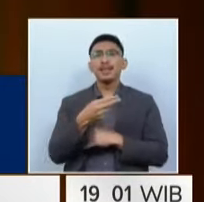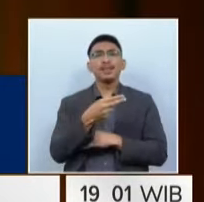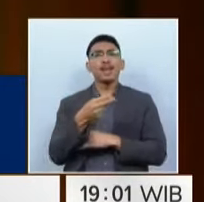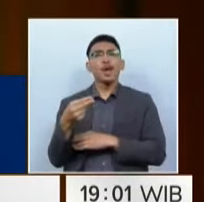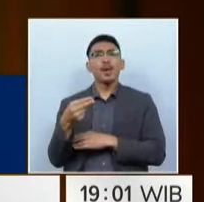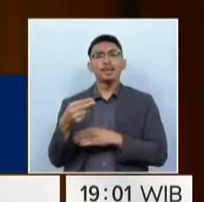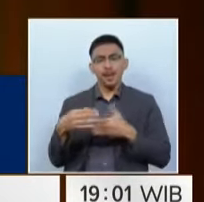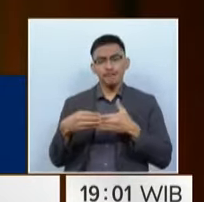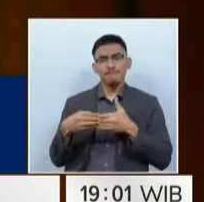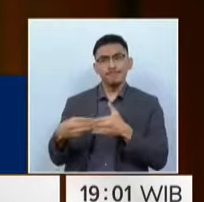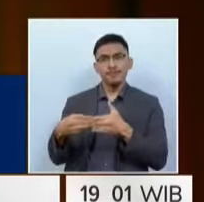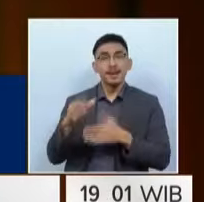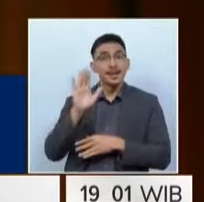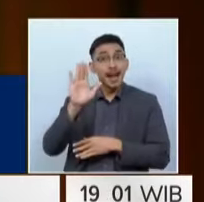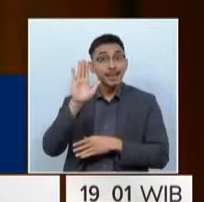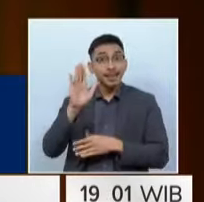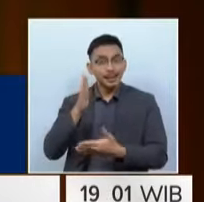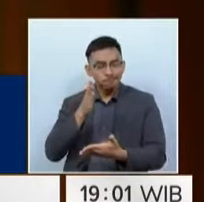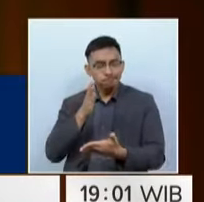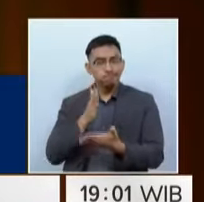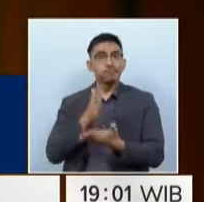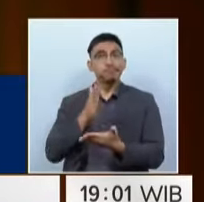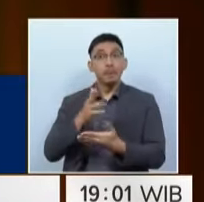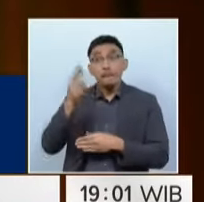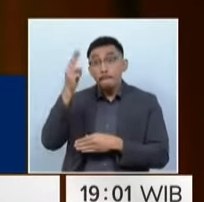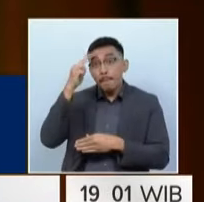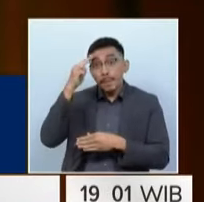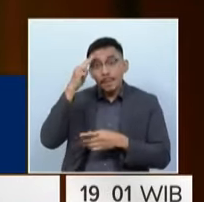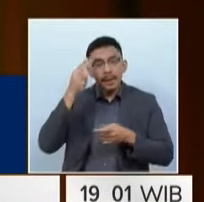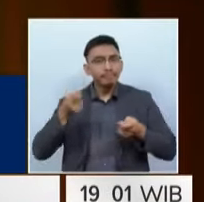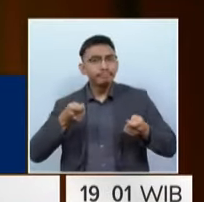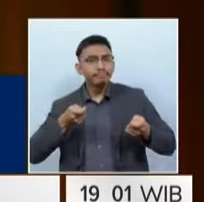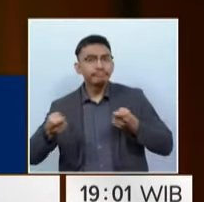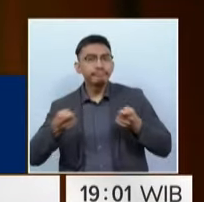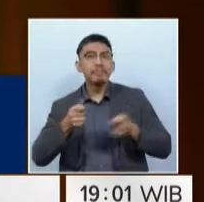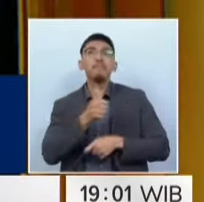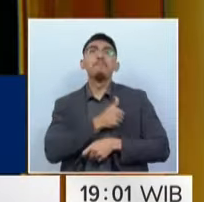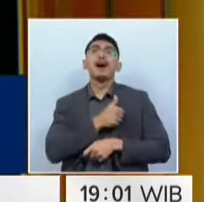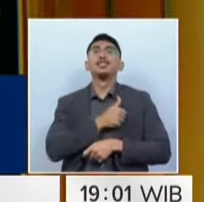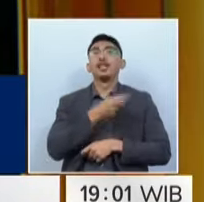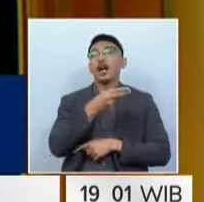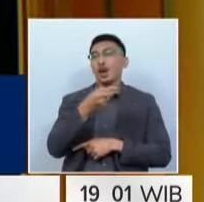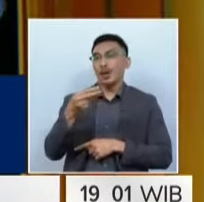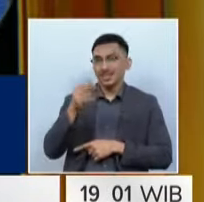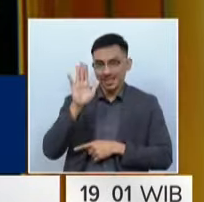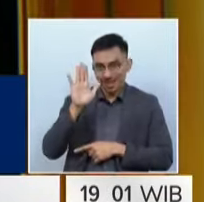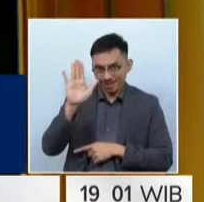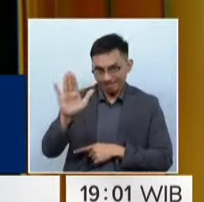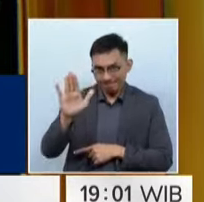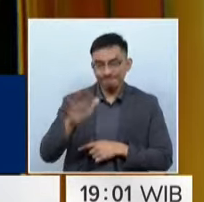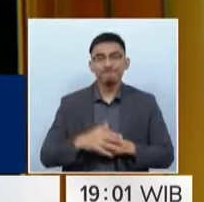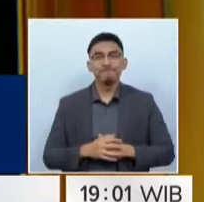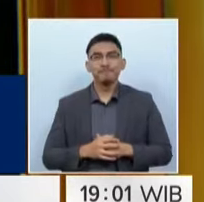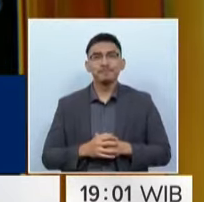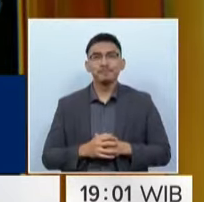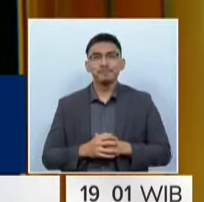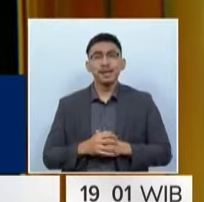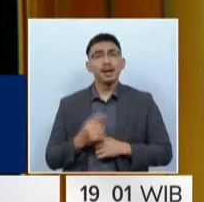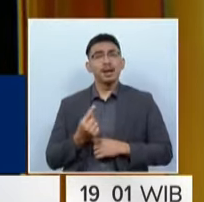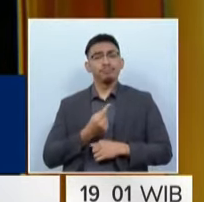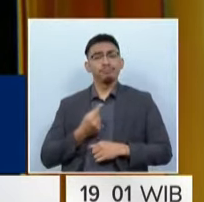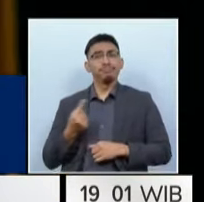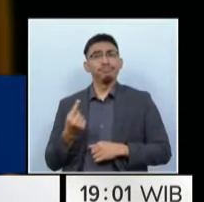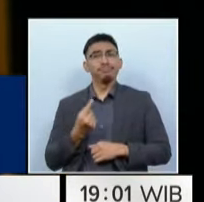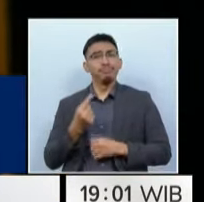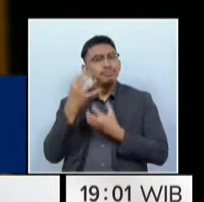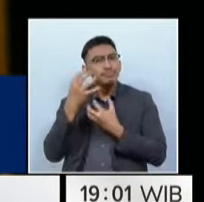pemimpin yang akan menahkodai bangsa Indonesia ke depan ya tentunya kita semua berharap bahwa gagasan yang